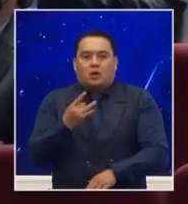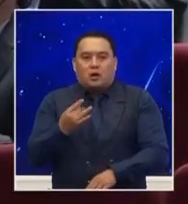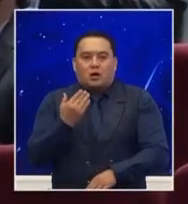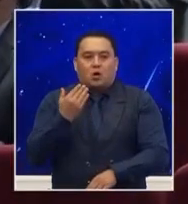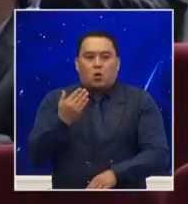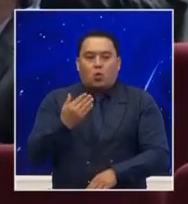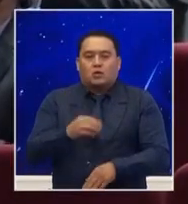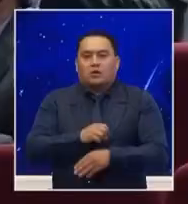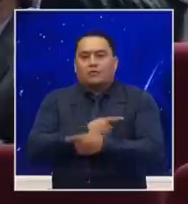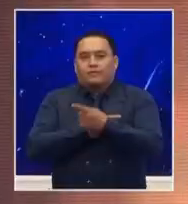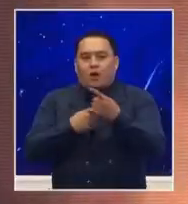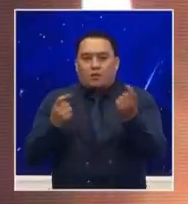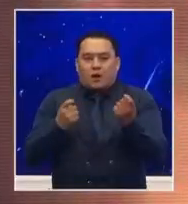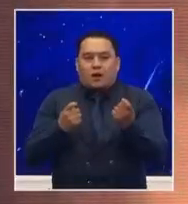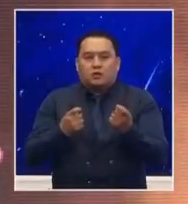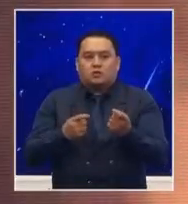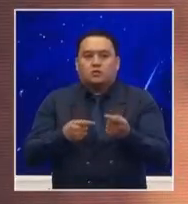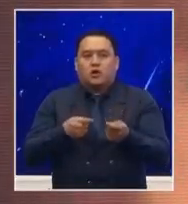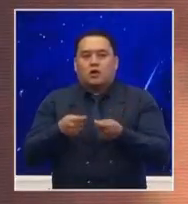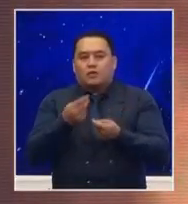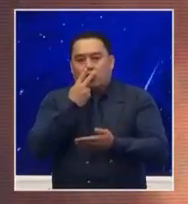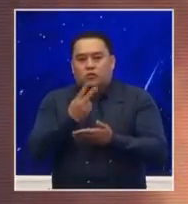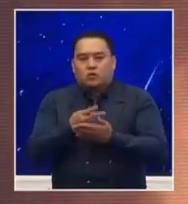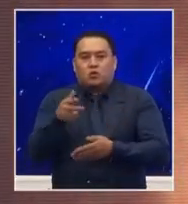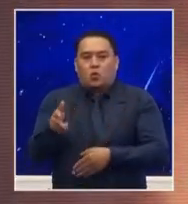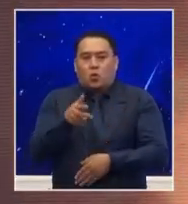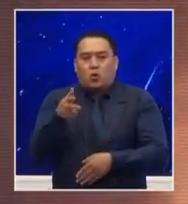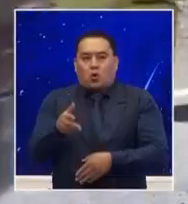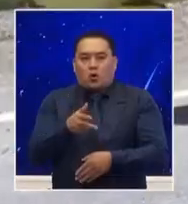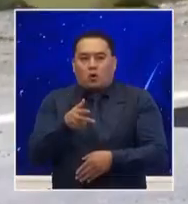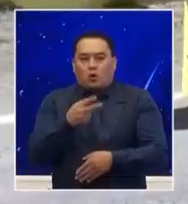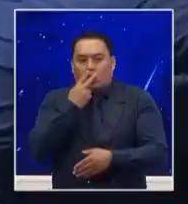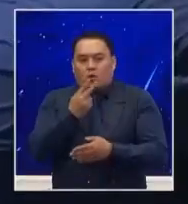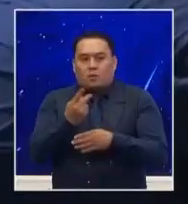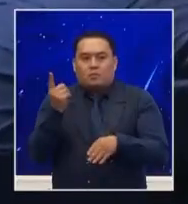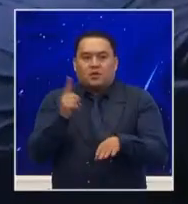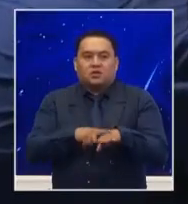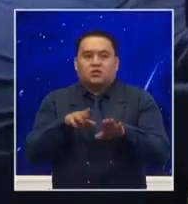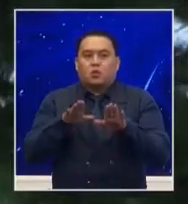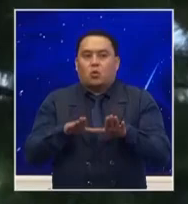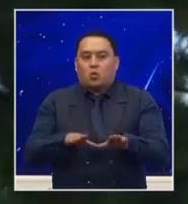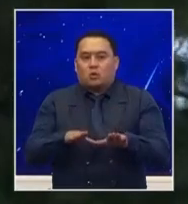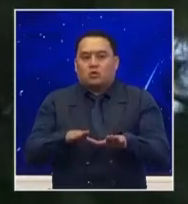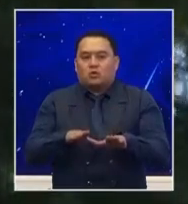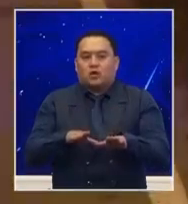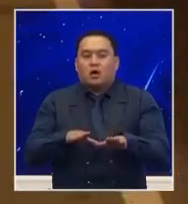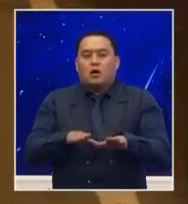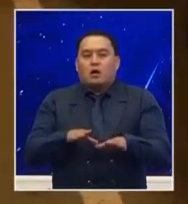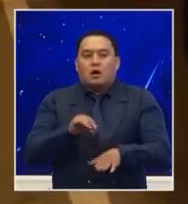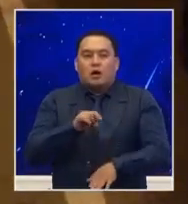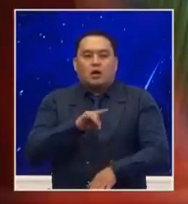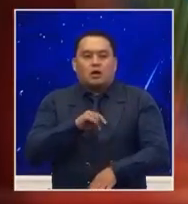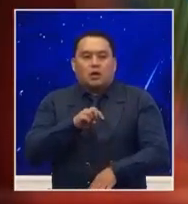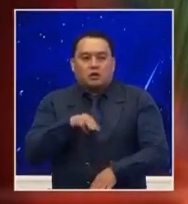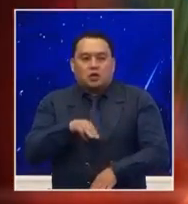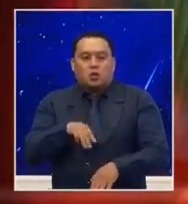Пандемиямен күресте ақпарат майданындағылар тіршілігін бейнеленген ролигін қазылар жүлделі бірінші орынға лайық деп таныпты. Ал Қайрат